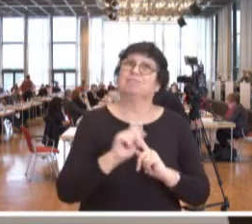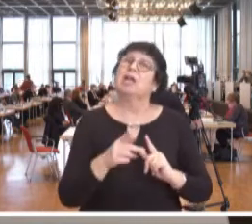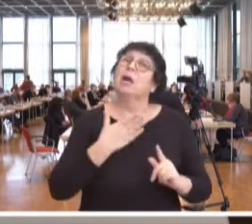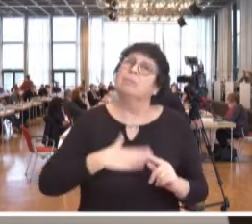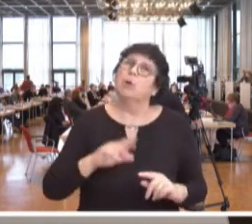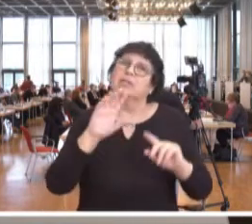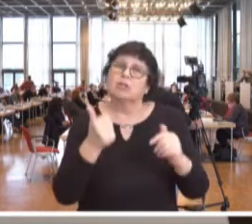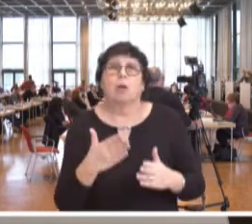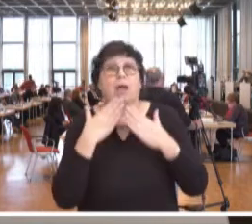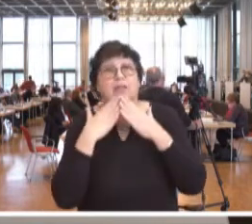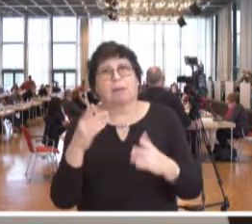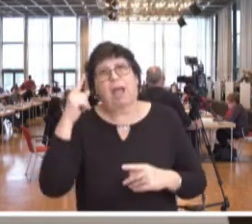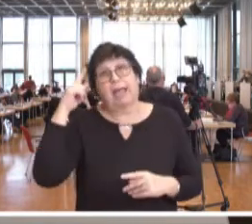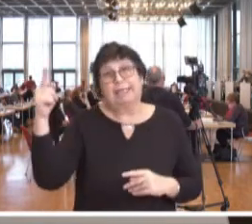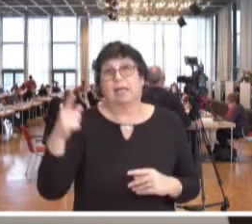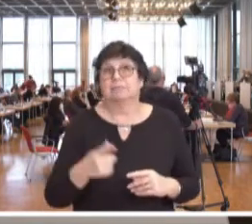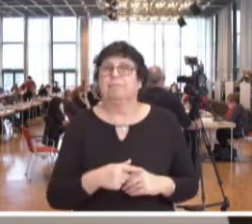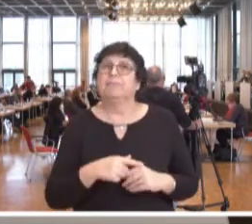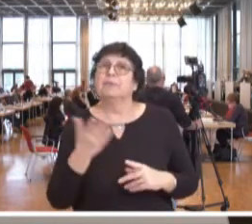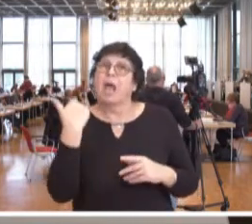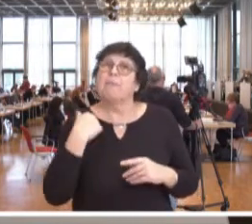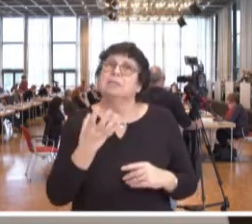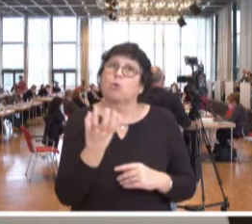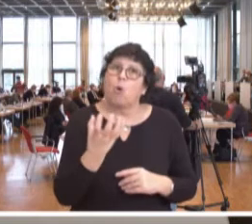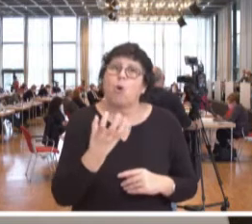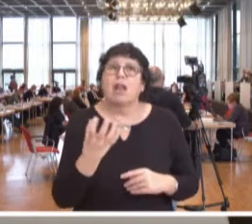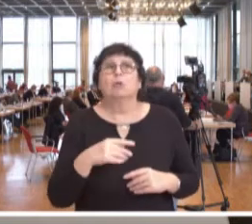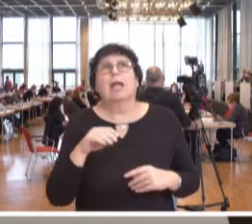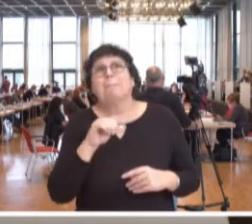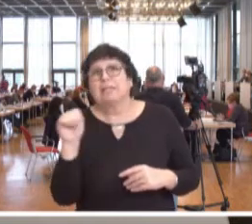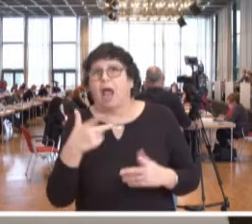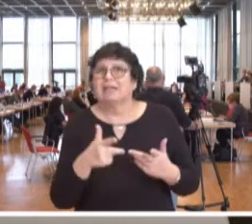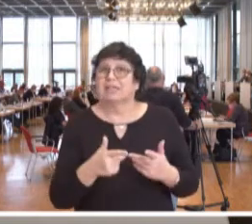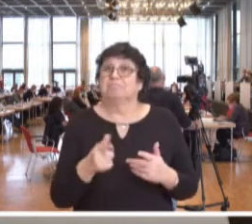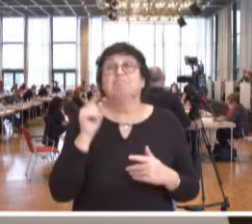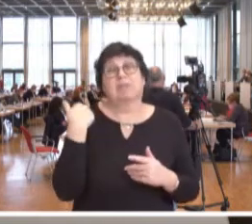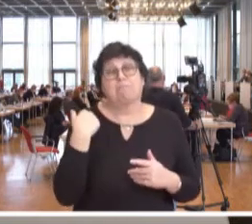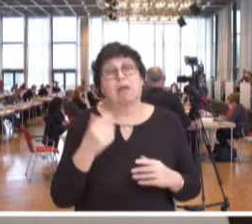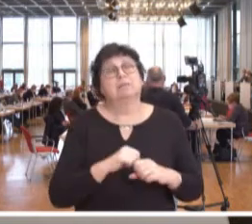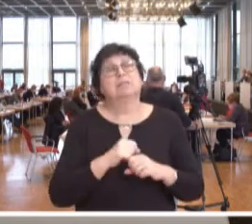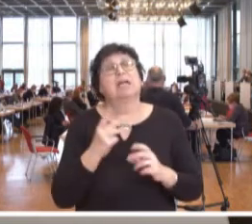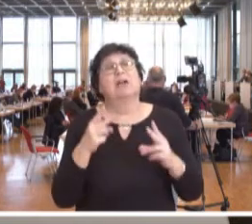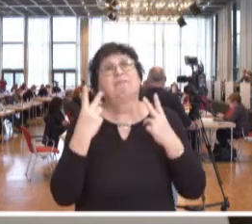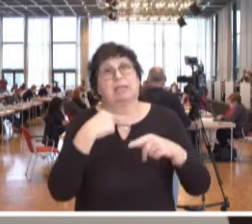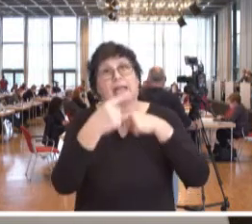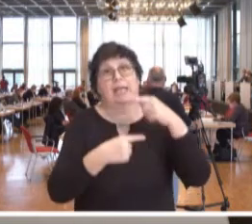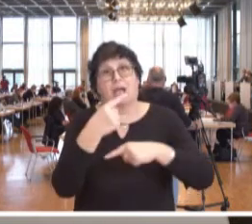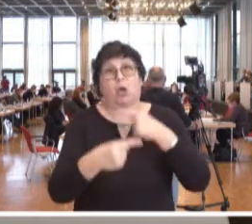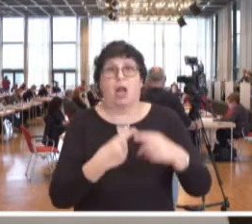dankbar daran erinnern, dass Helmut Kohl und François Mitterrand hier eine entscheidende Rolle gespielt haben. Auf